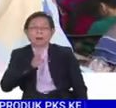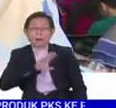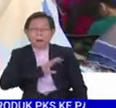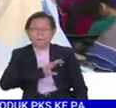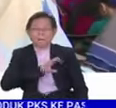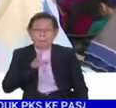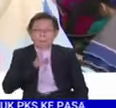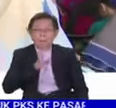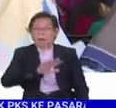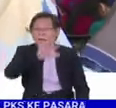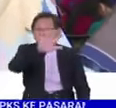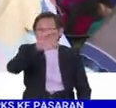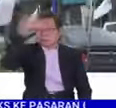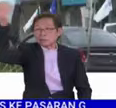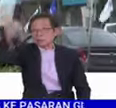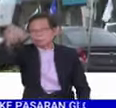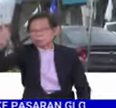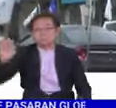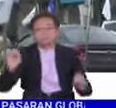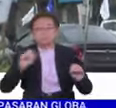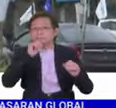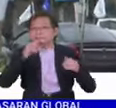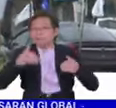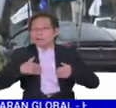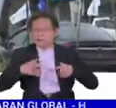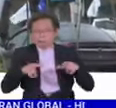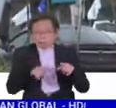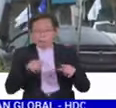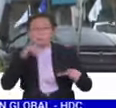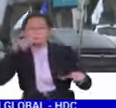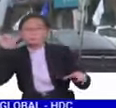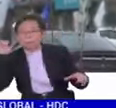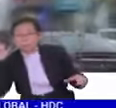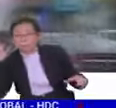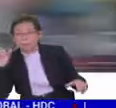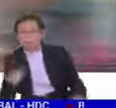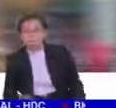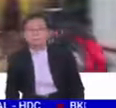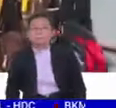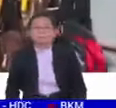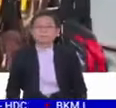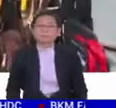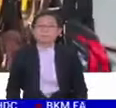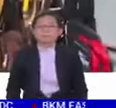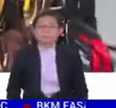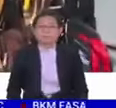PDRM, 5 ceramah dibuat tanpa permit di negeri ini semalam.